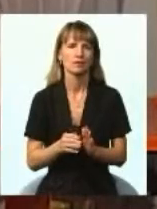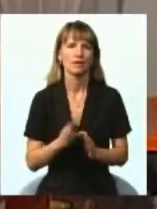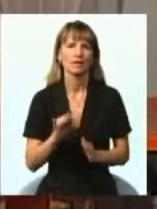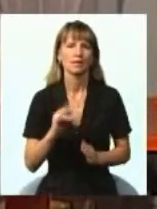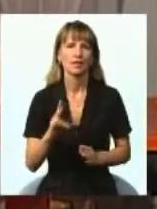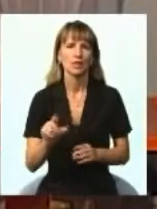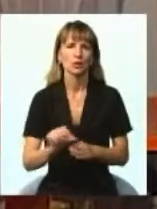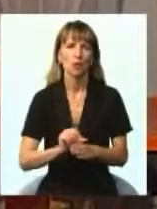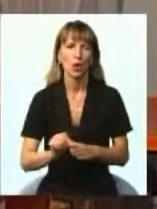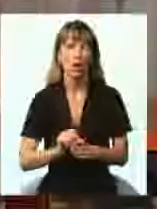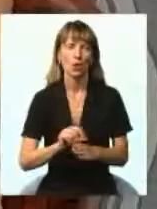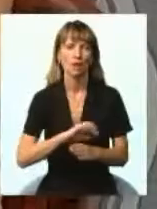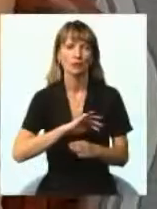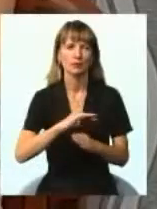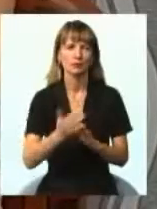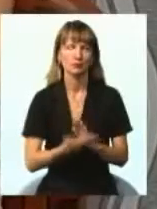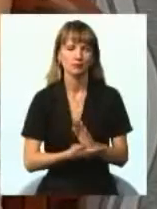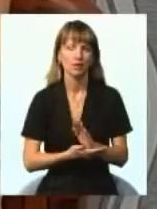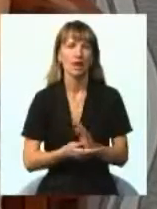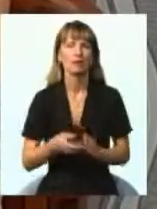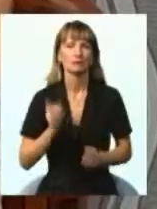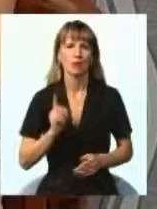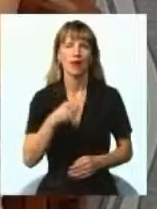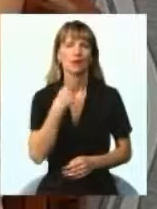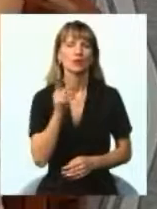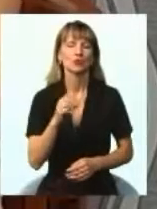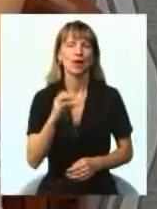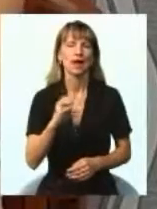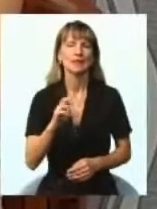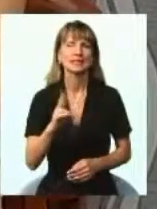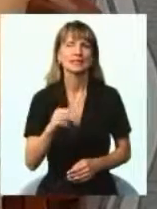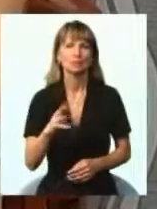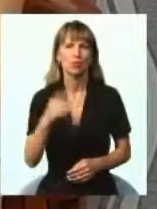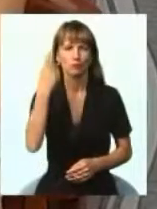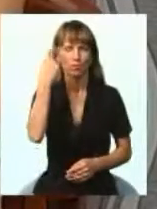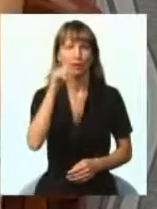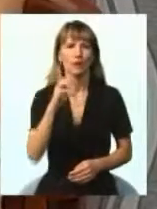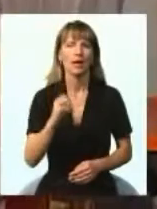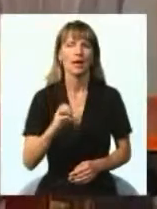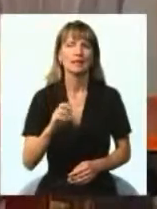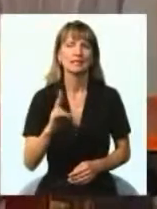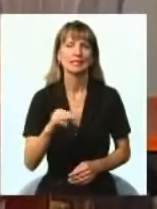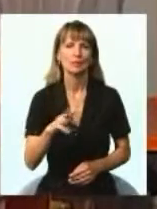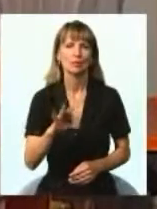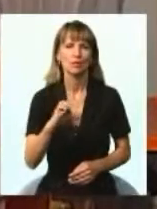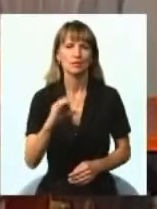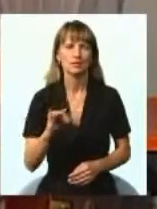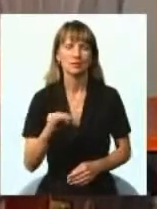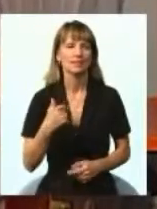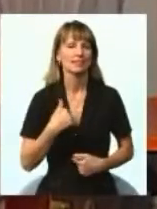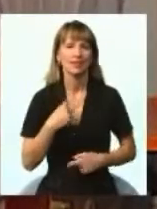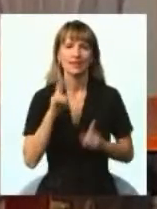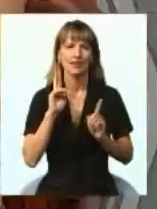він шоколадний. Так, а чи правду кажуть, що ескімо вигадали ескімоси? Я